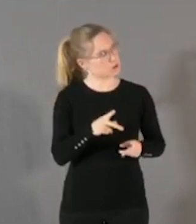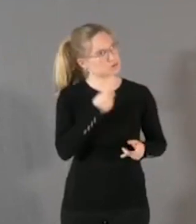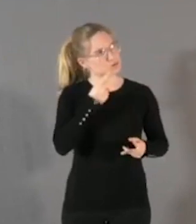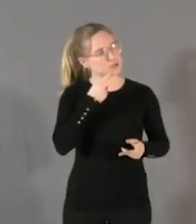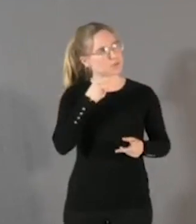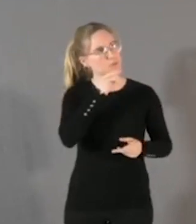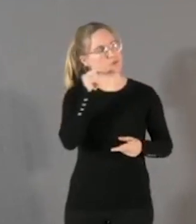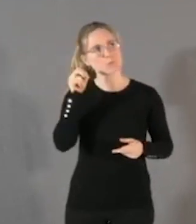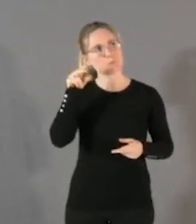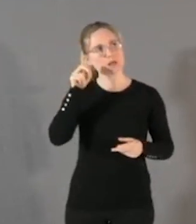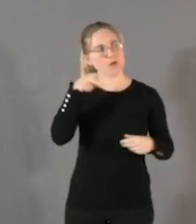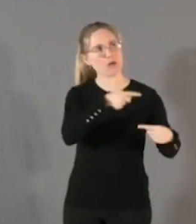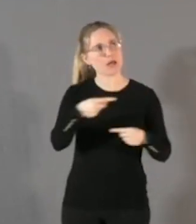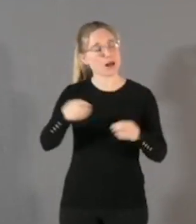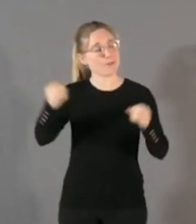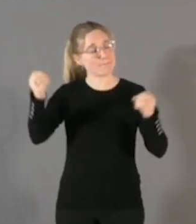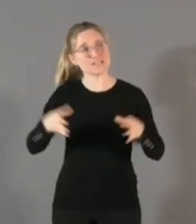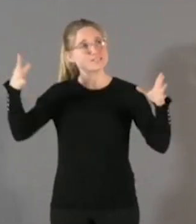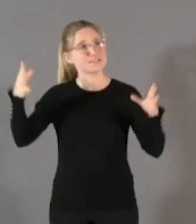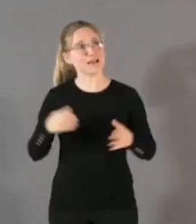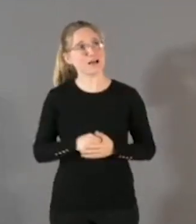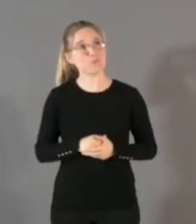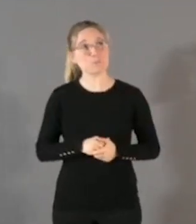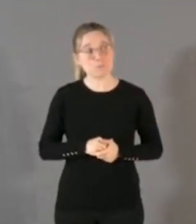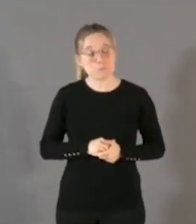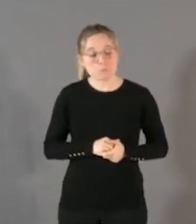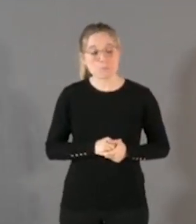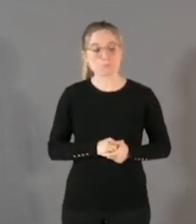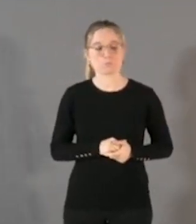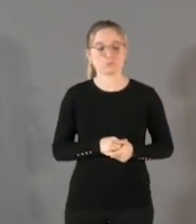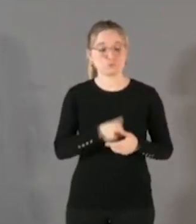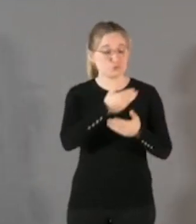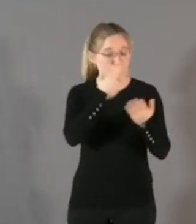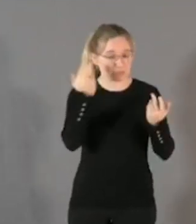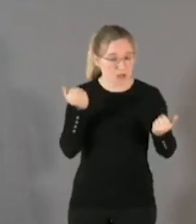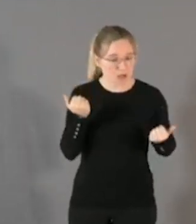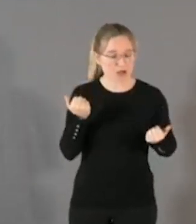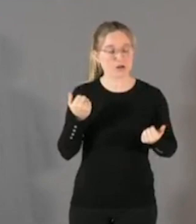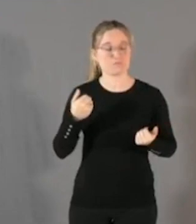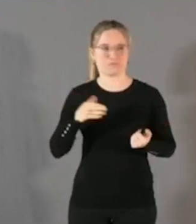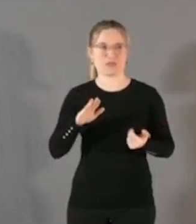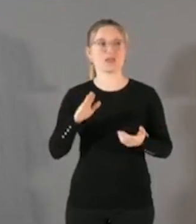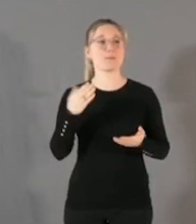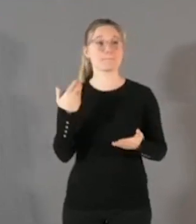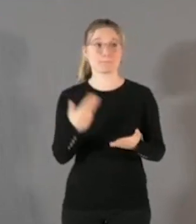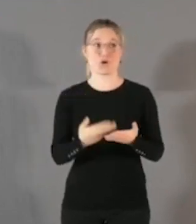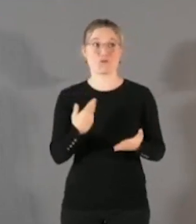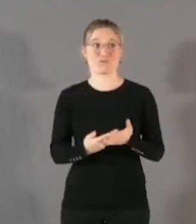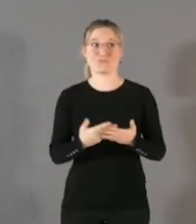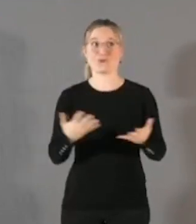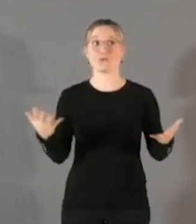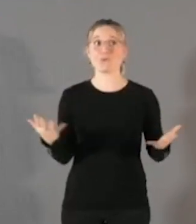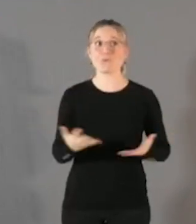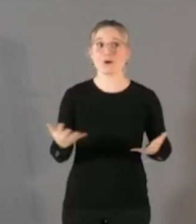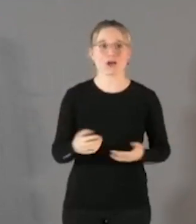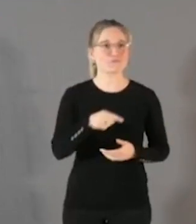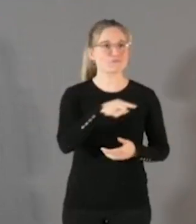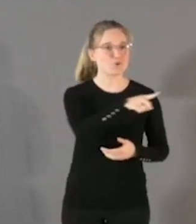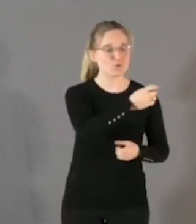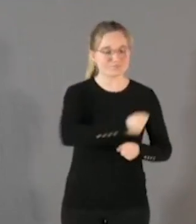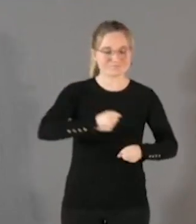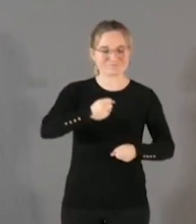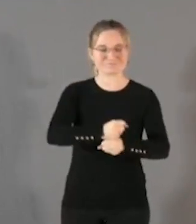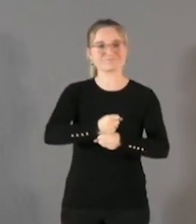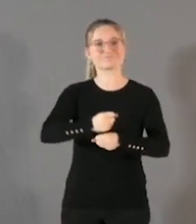c'est la peine à le croire, mais il y a quand même une preuve à cela. Vous créez un site, vous éditez un